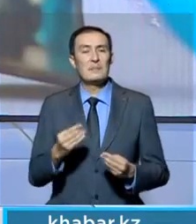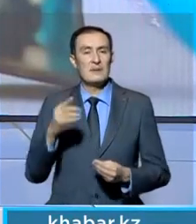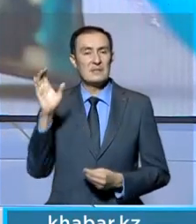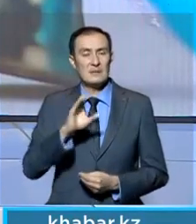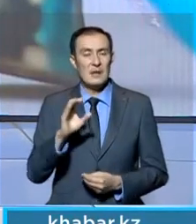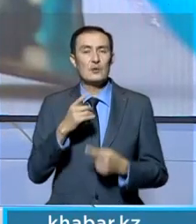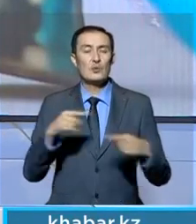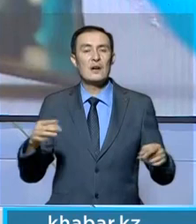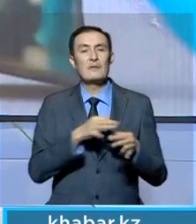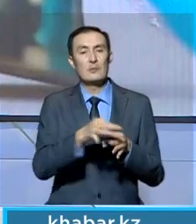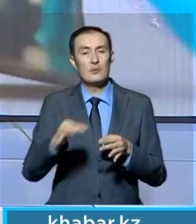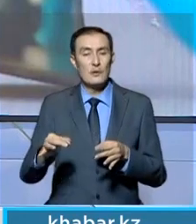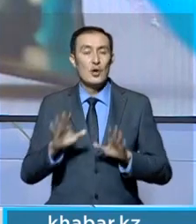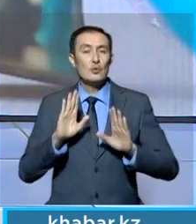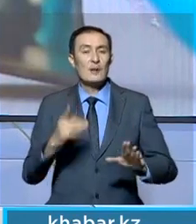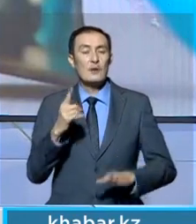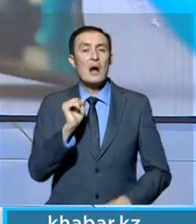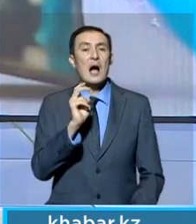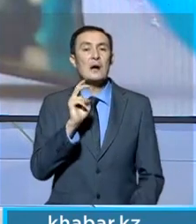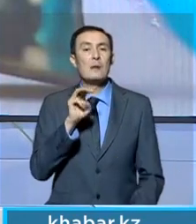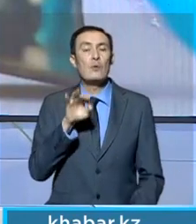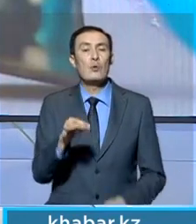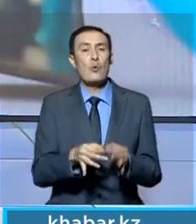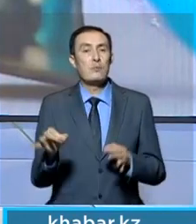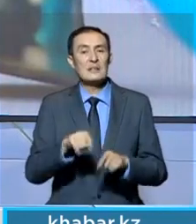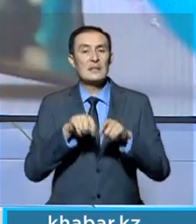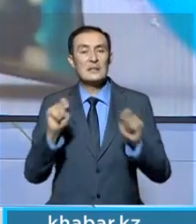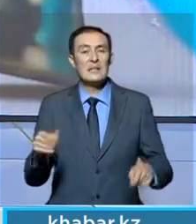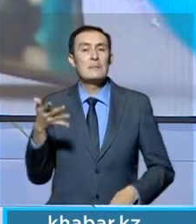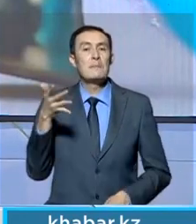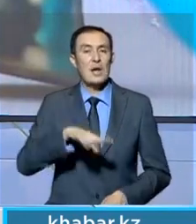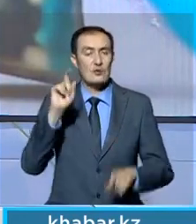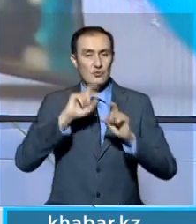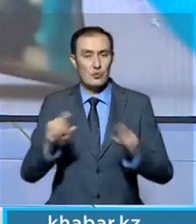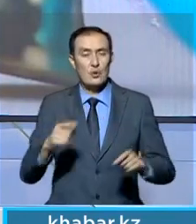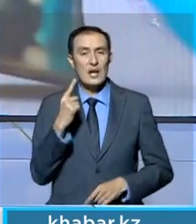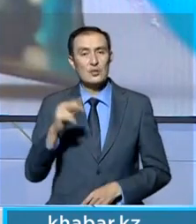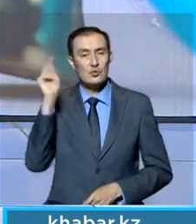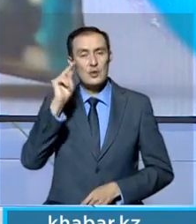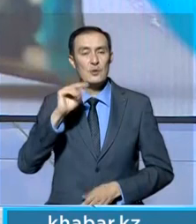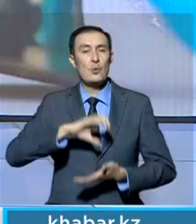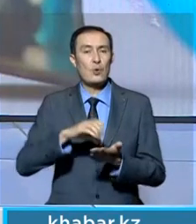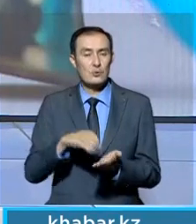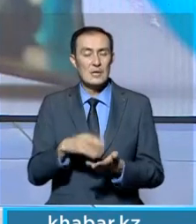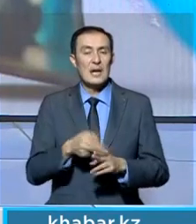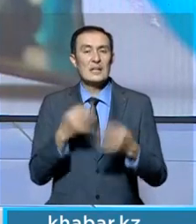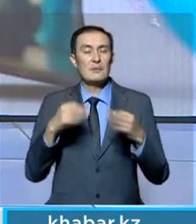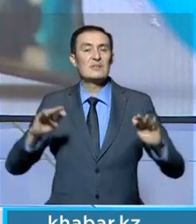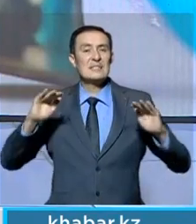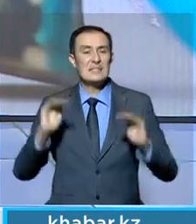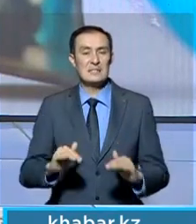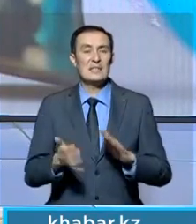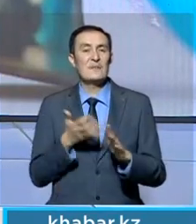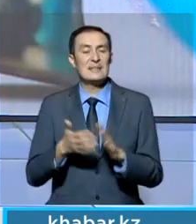в других наших регионах страны. Вот только в одной Акмолинской области сегодня открылись 5 школ и 1 учебный корпус. Это позволит снизить